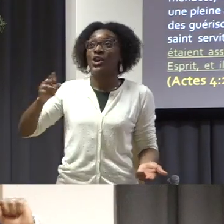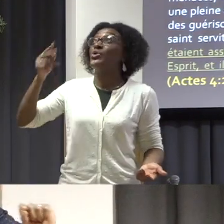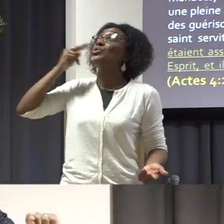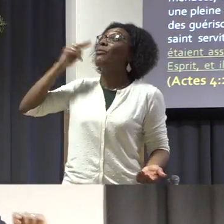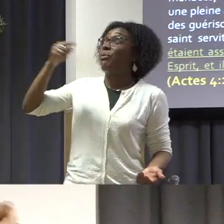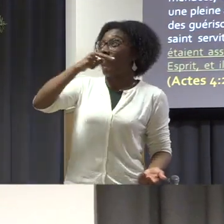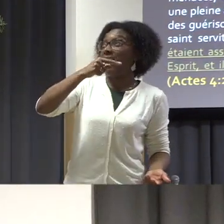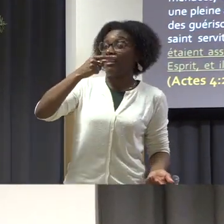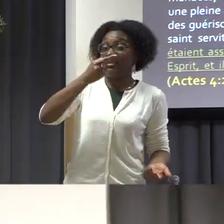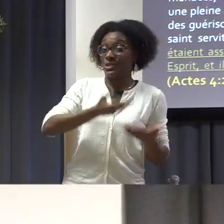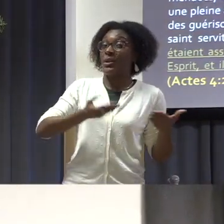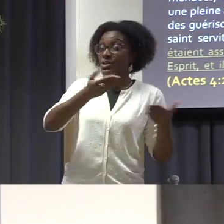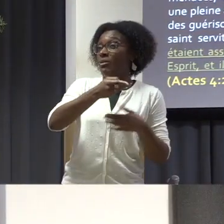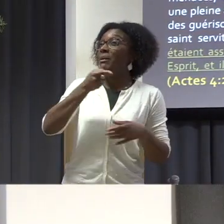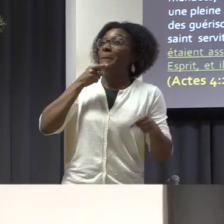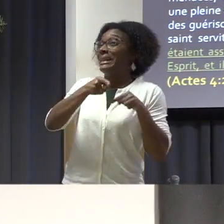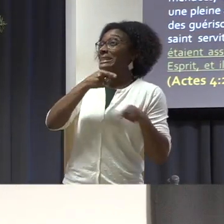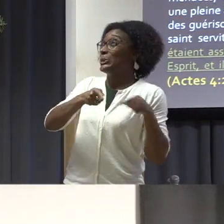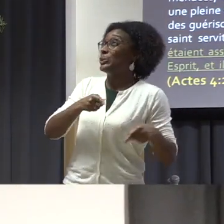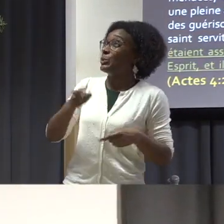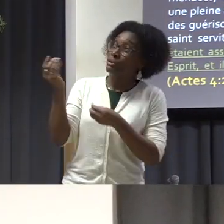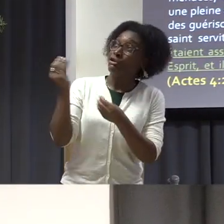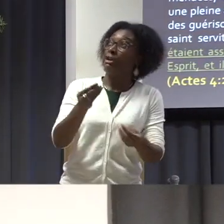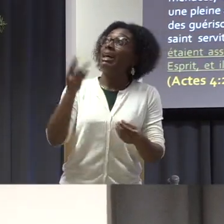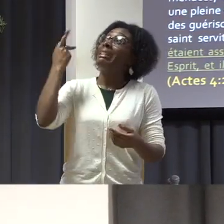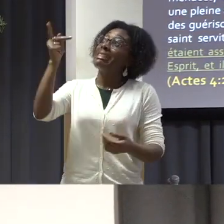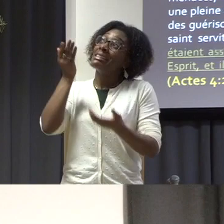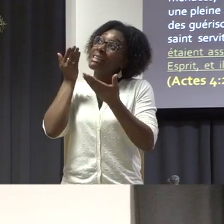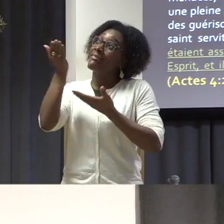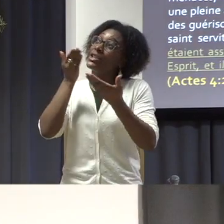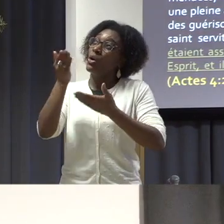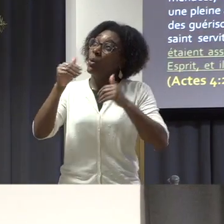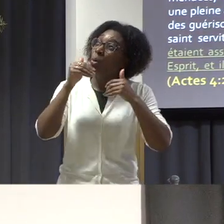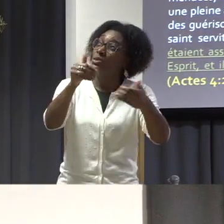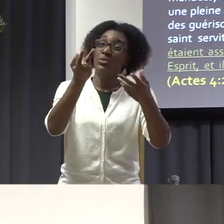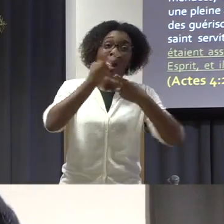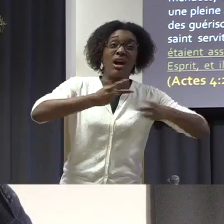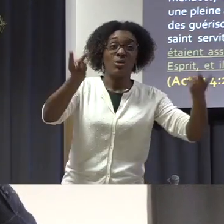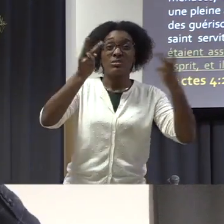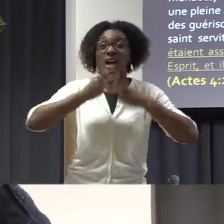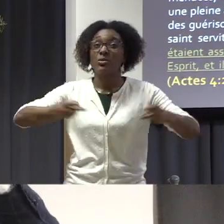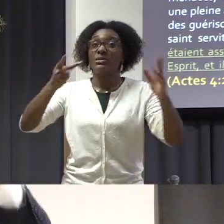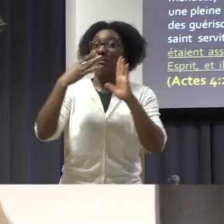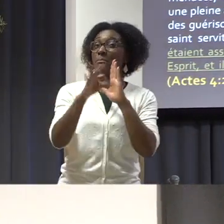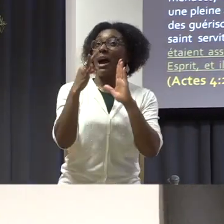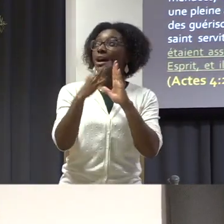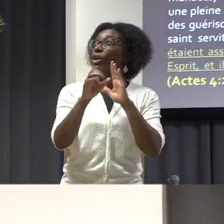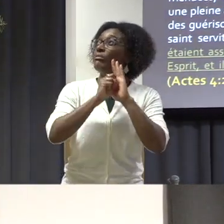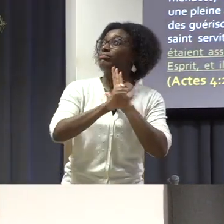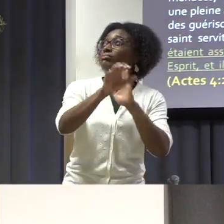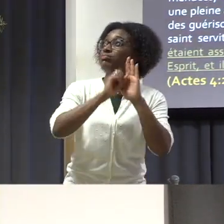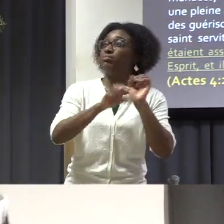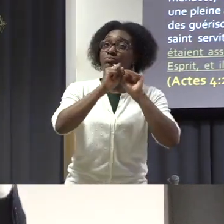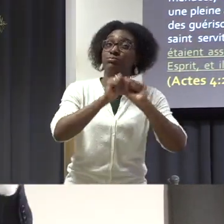à tes serviteurs d'annoncé est à paroles avec une pleine assurance en étant dans ta main